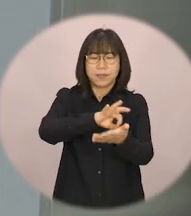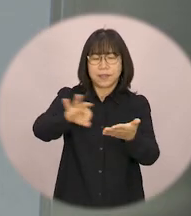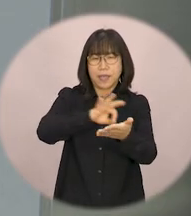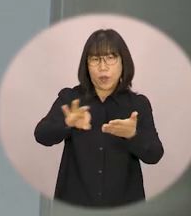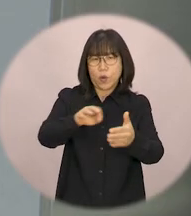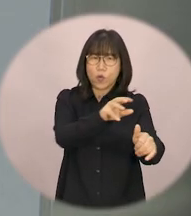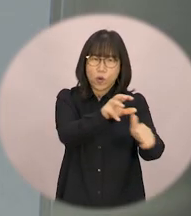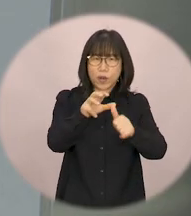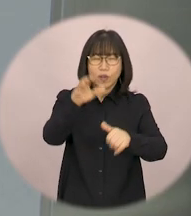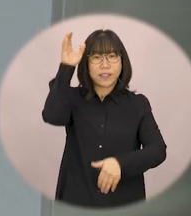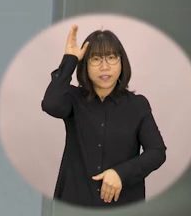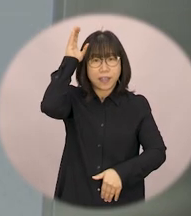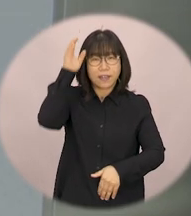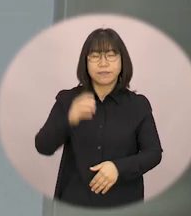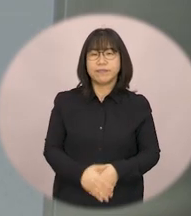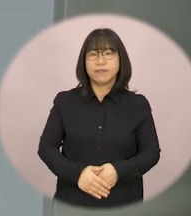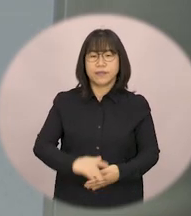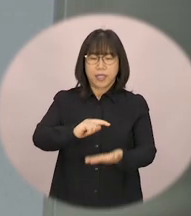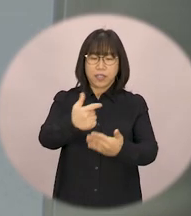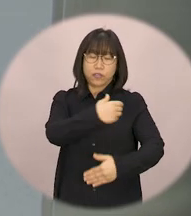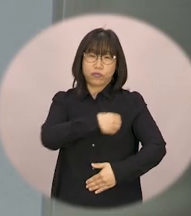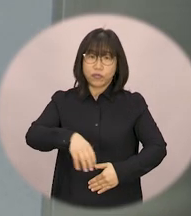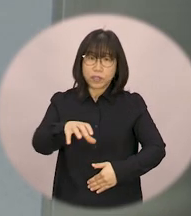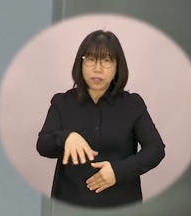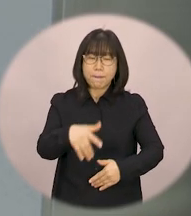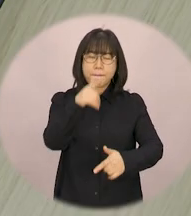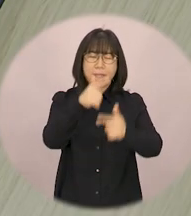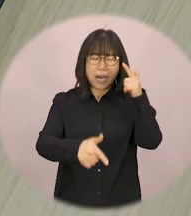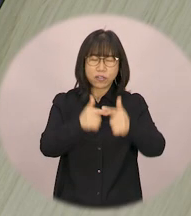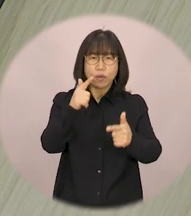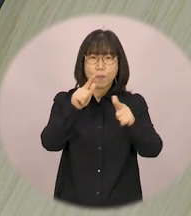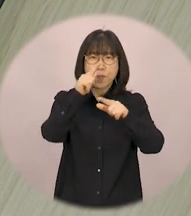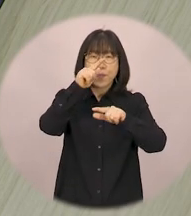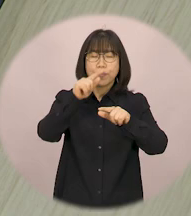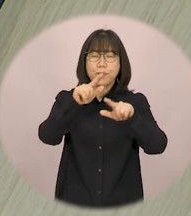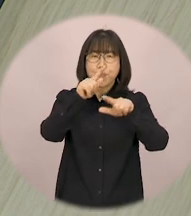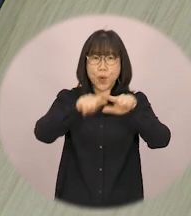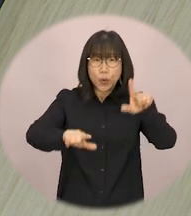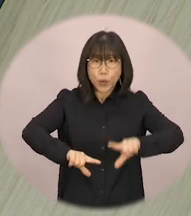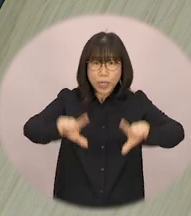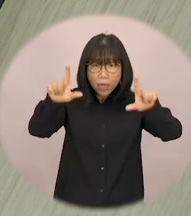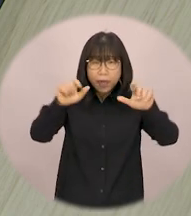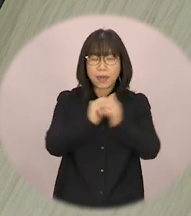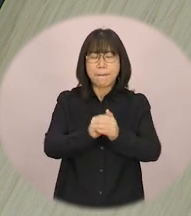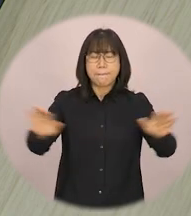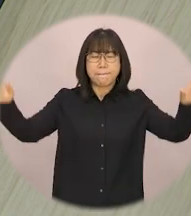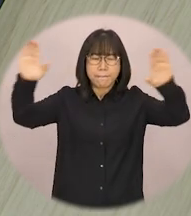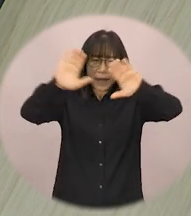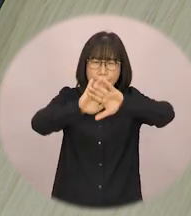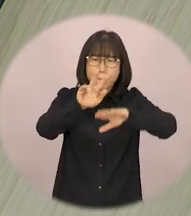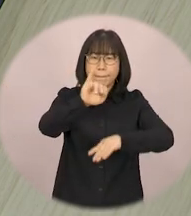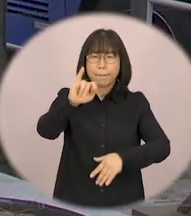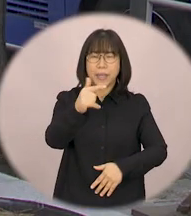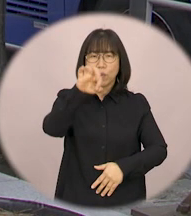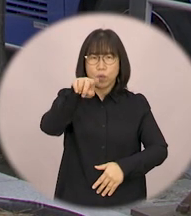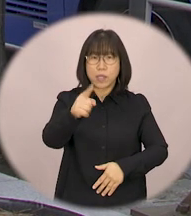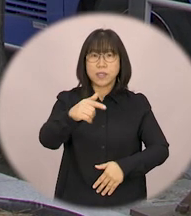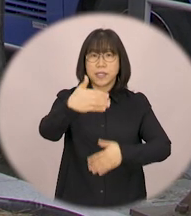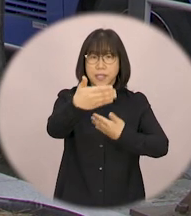다양한 연령층의 활용이 기대되고 있습니다. 한편 강서구는 매주 목요일 야간 민원실을